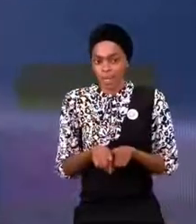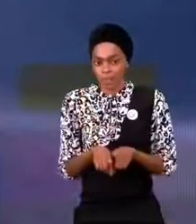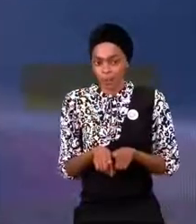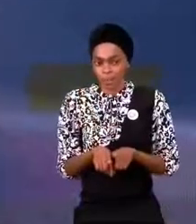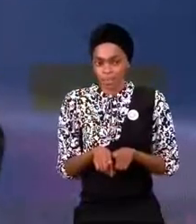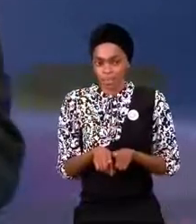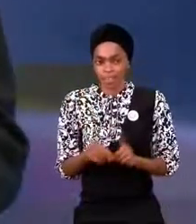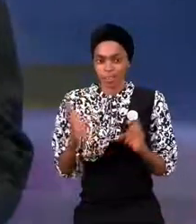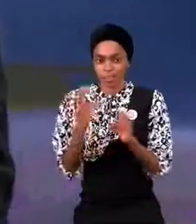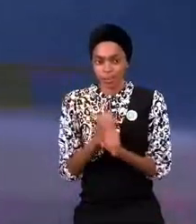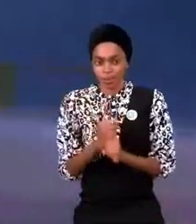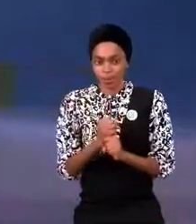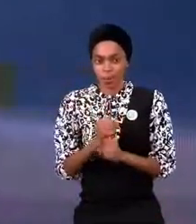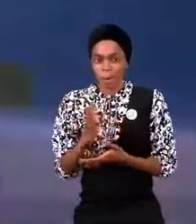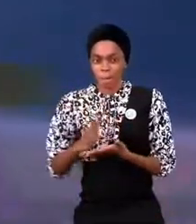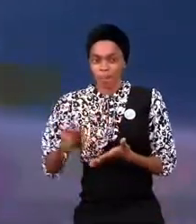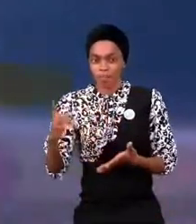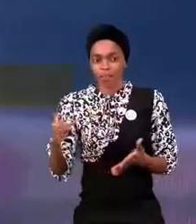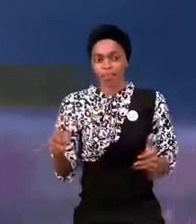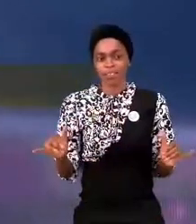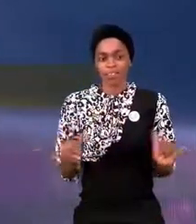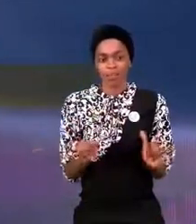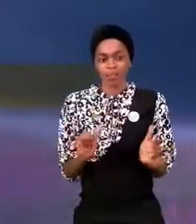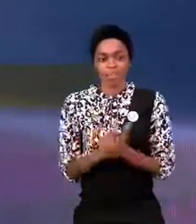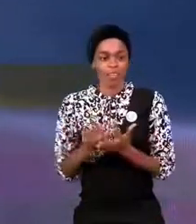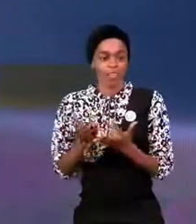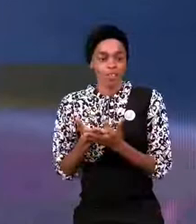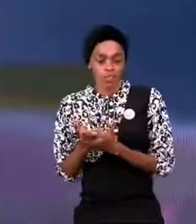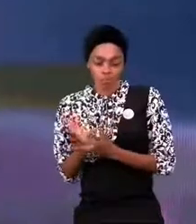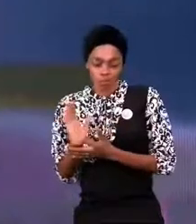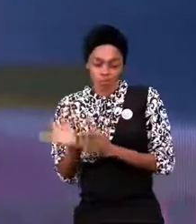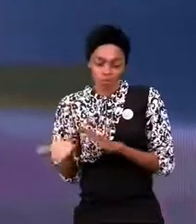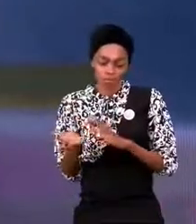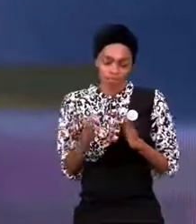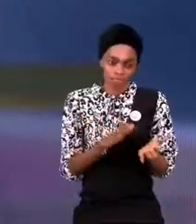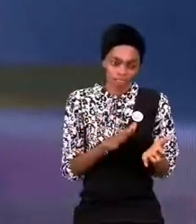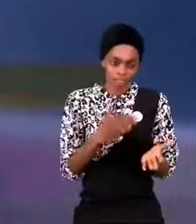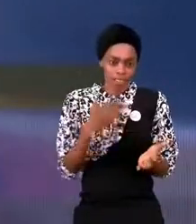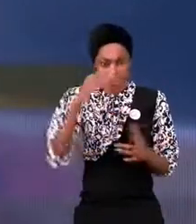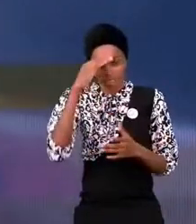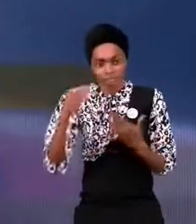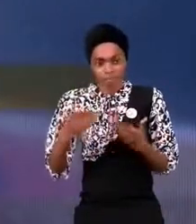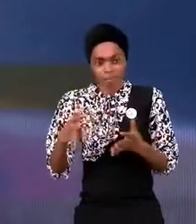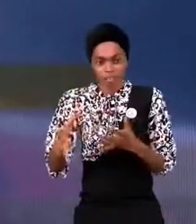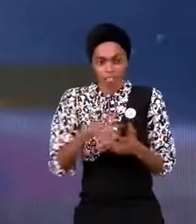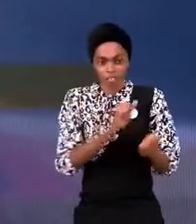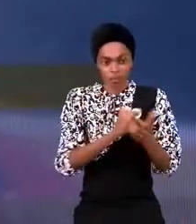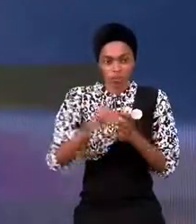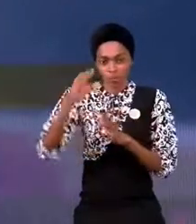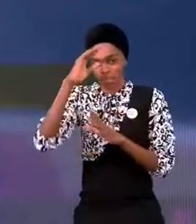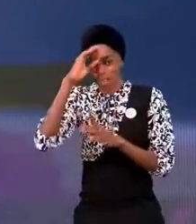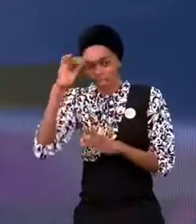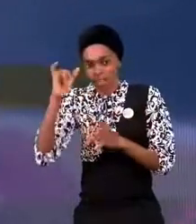Afin que, par la mort, il anéantit celui qui a la puissance de la